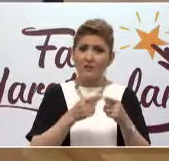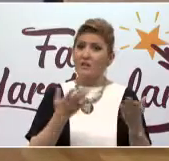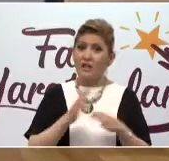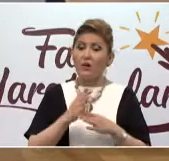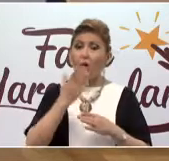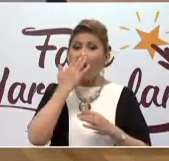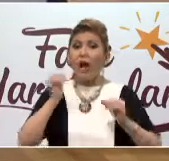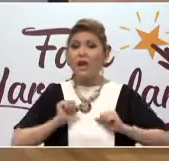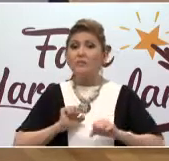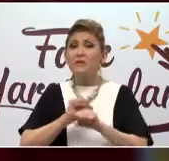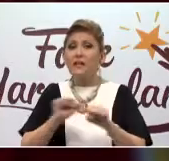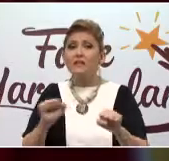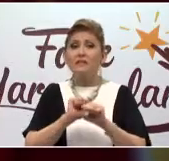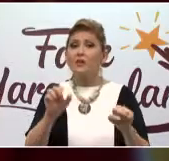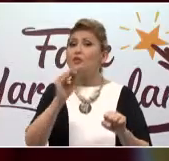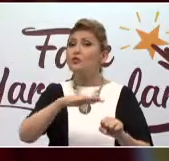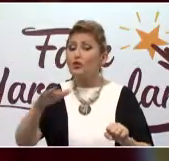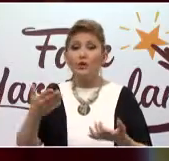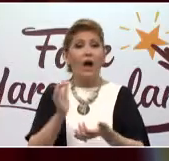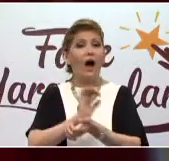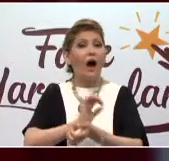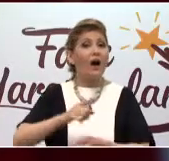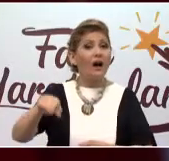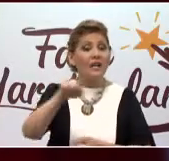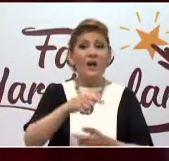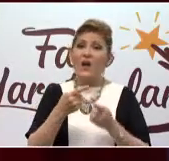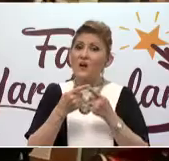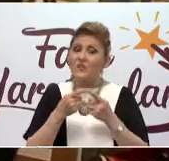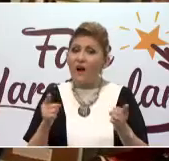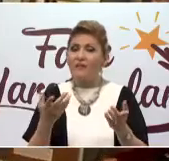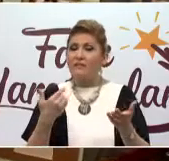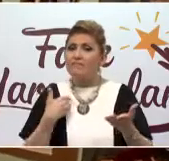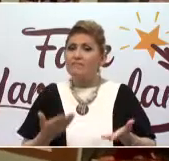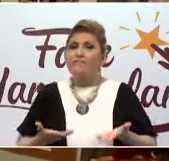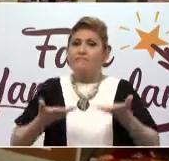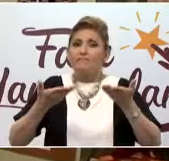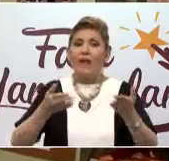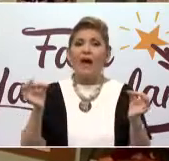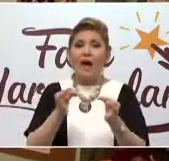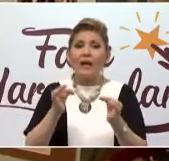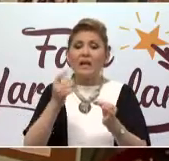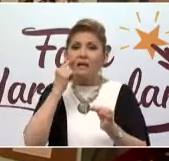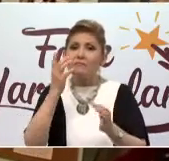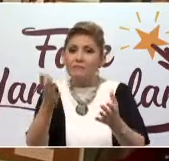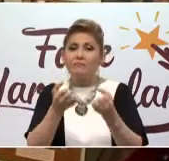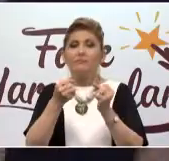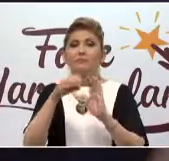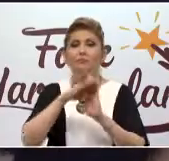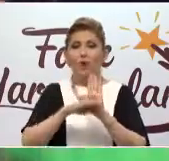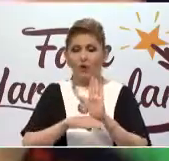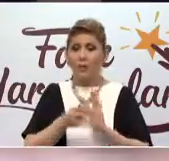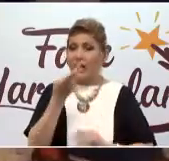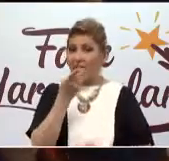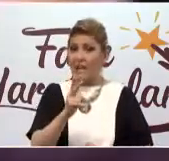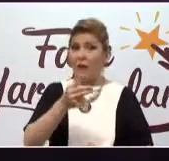eğitime ulaşamayan çocuklarımıza ve ailelerimize aslında farklı alternatif bir erken müdahale programı geliştirdik.